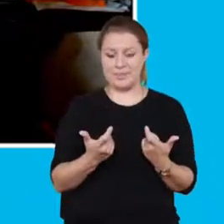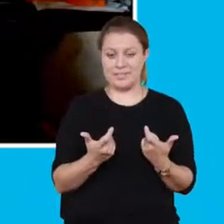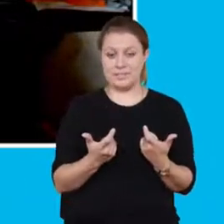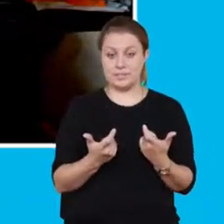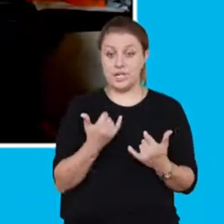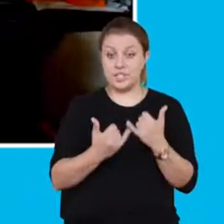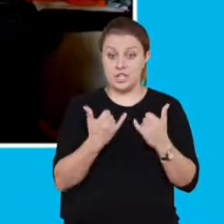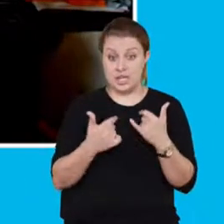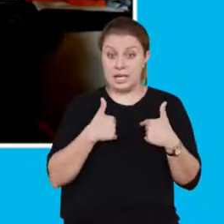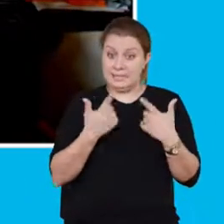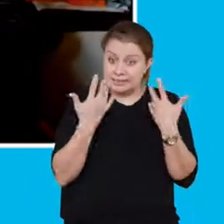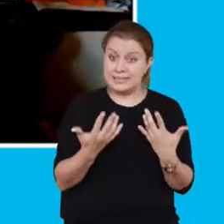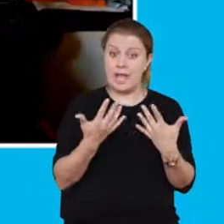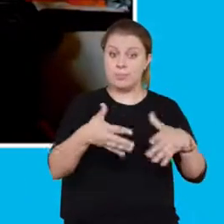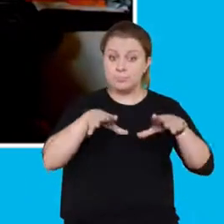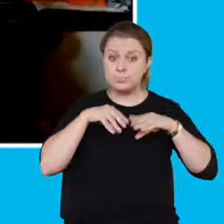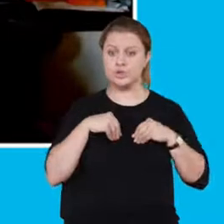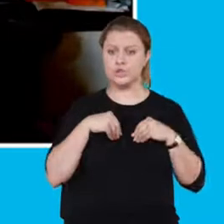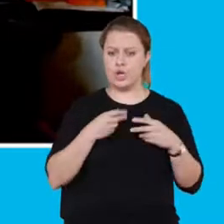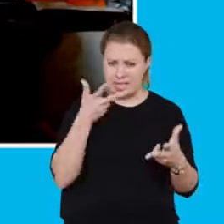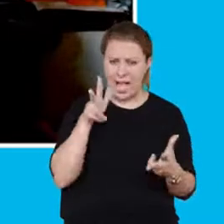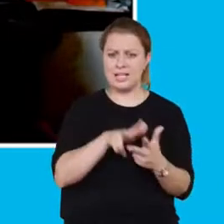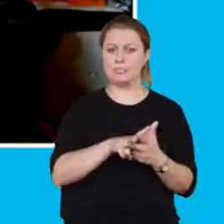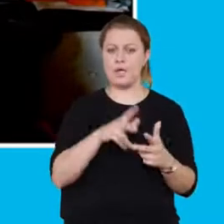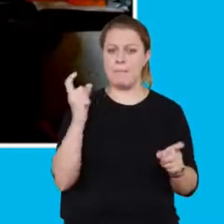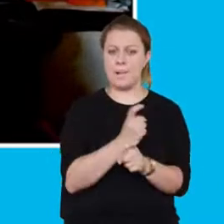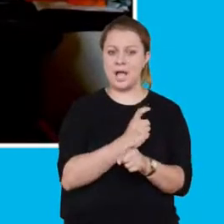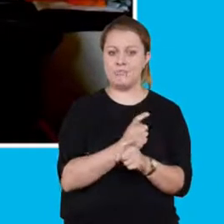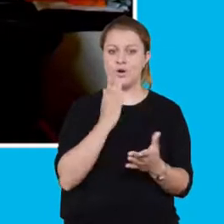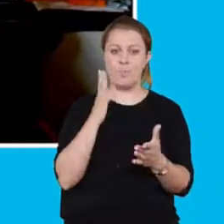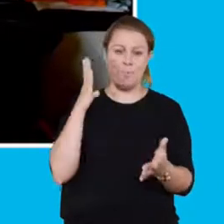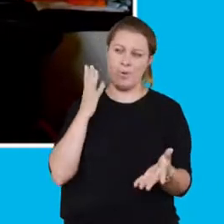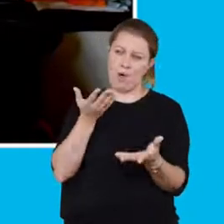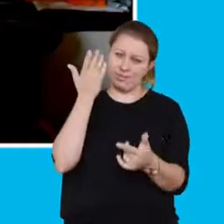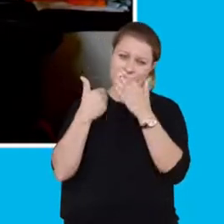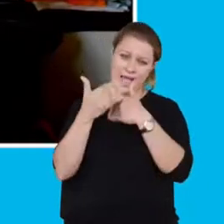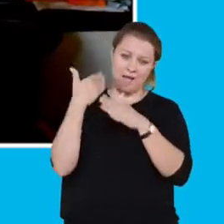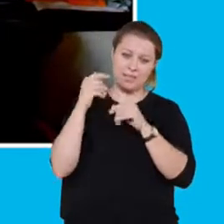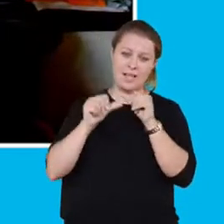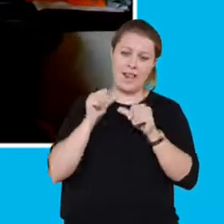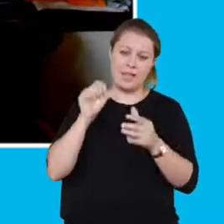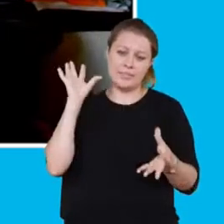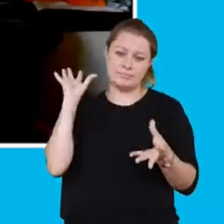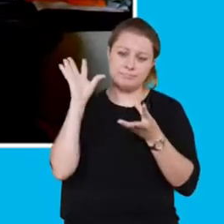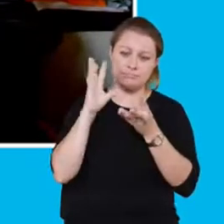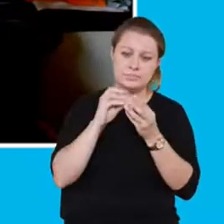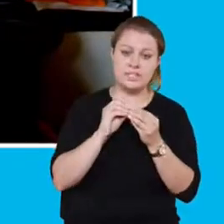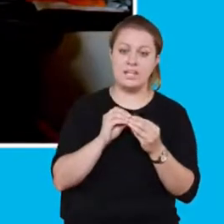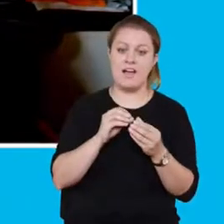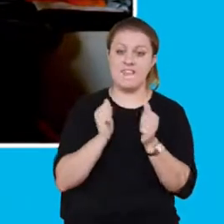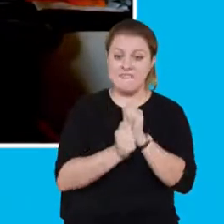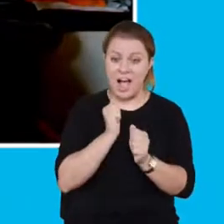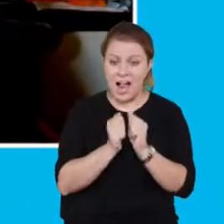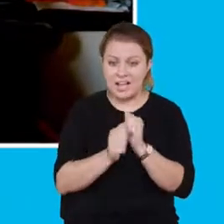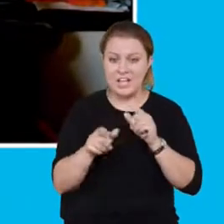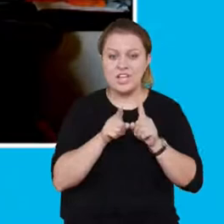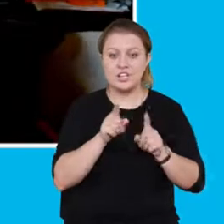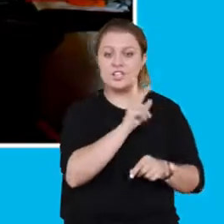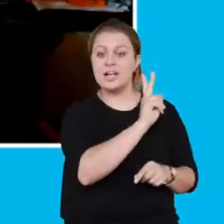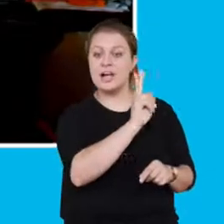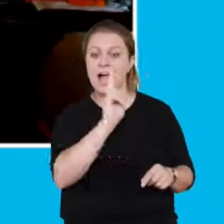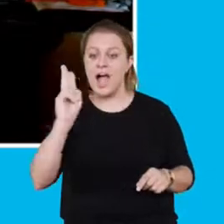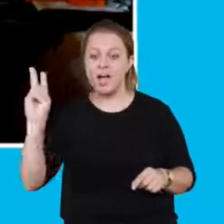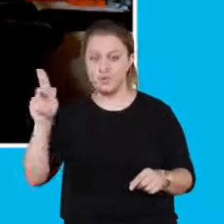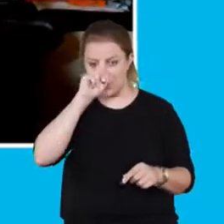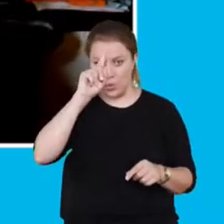i to, cośmy jakby walczyli przez te wszystkie lata, czyli prawo głosu dla wszystkich obywateli, a potem